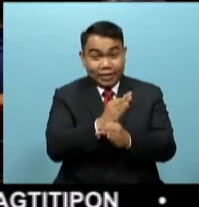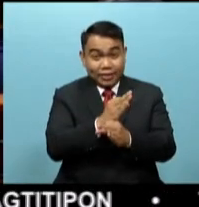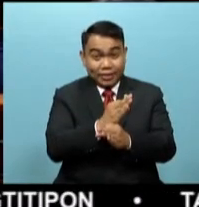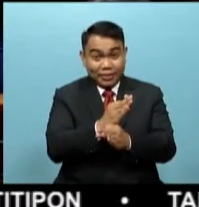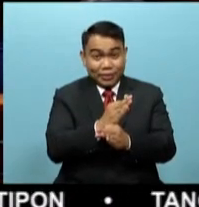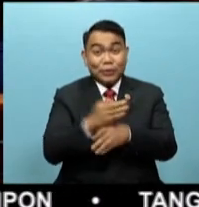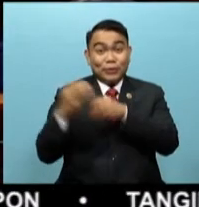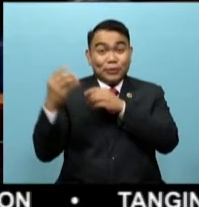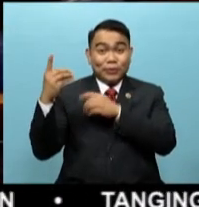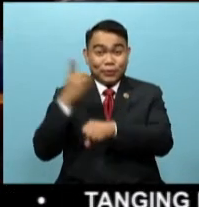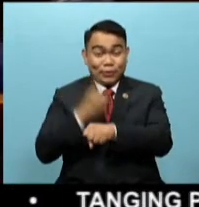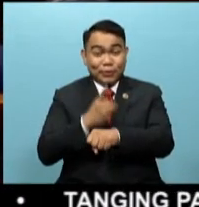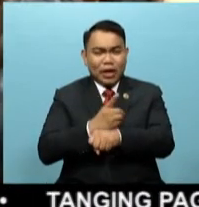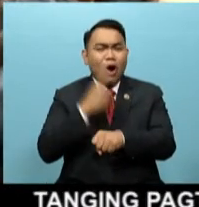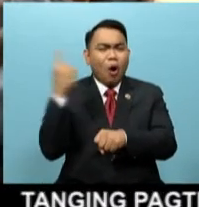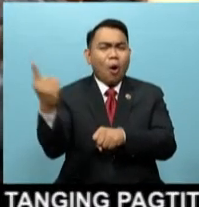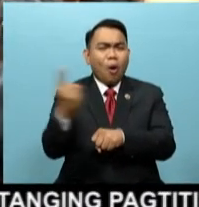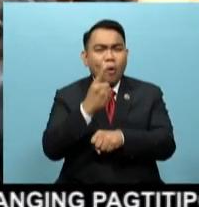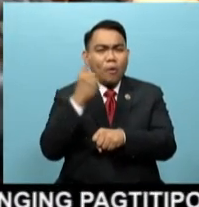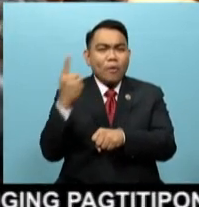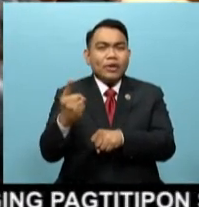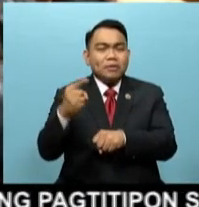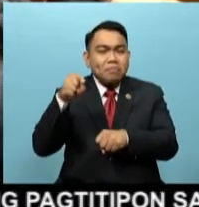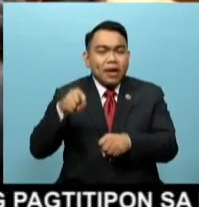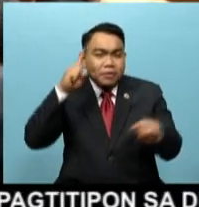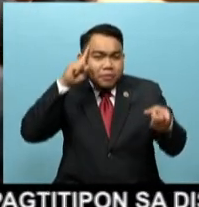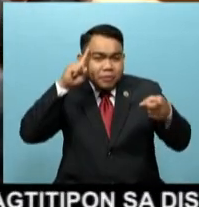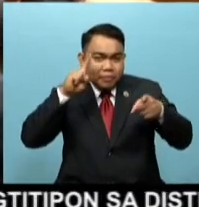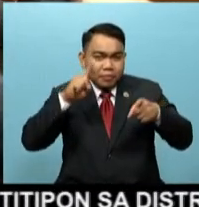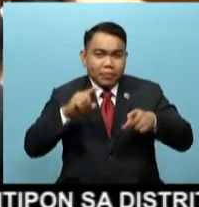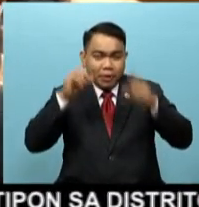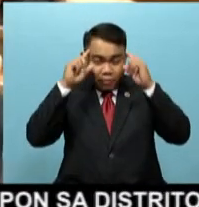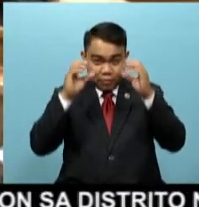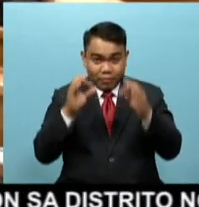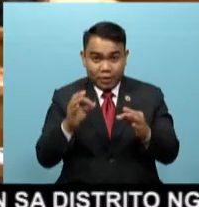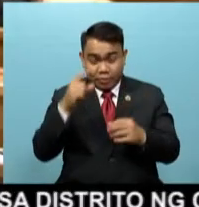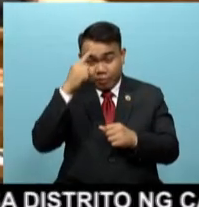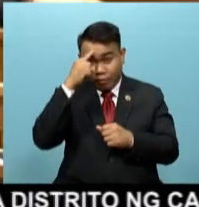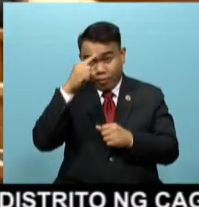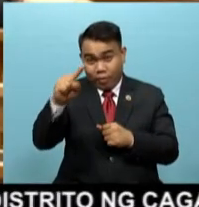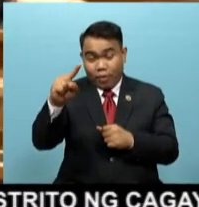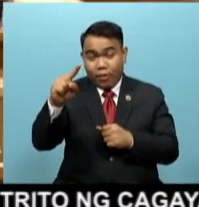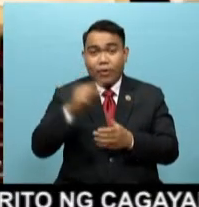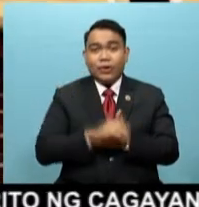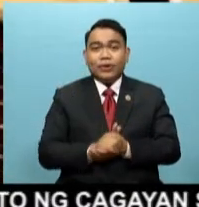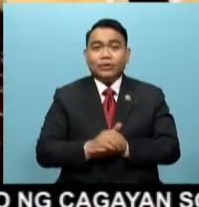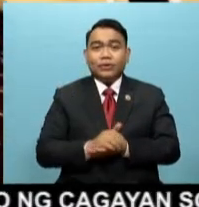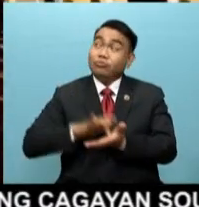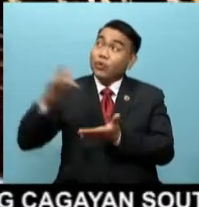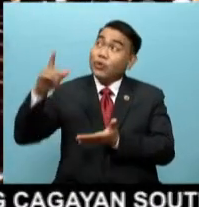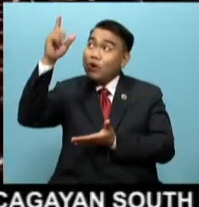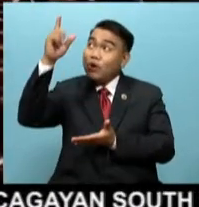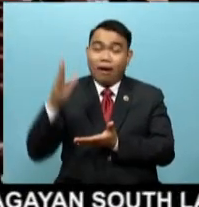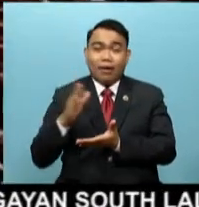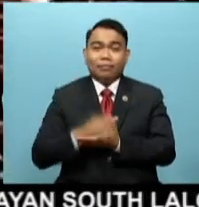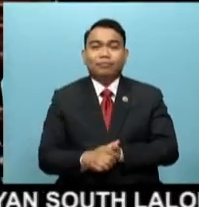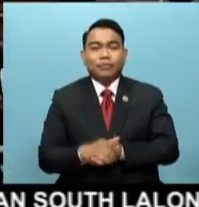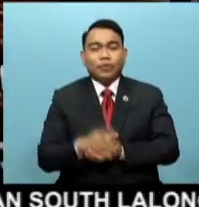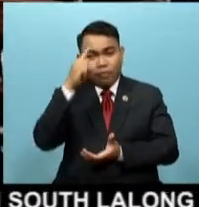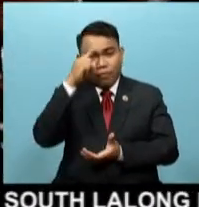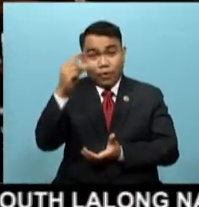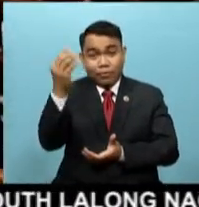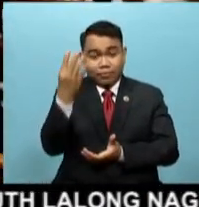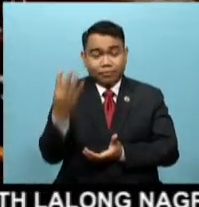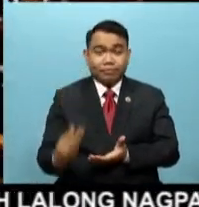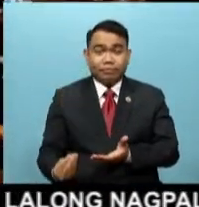kanilang dapat laging gampanan para makapagbigay luwalhati sa Panginoong Diyos. mula po rito sa Batangas City. Ako po